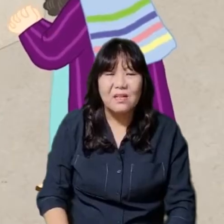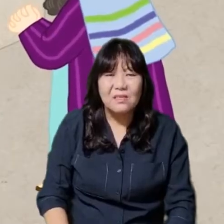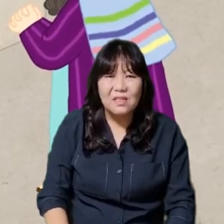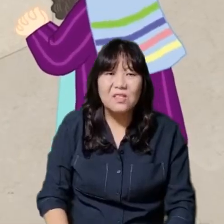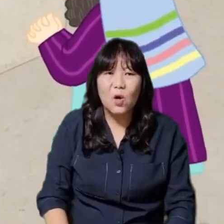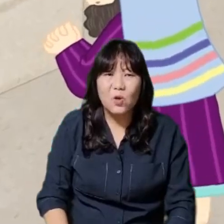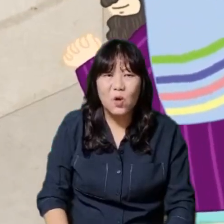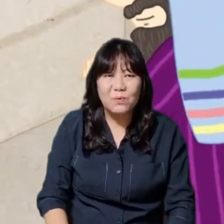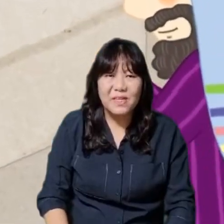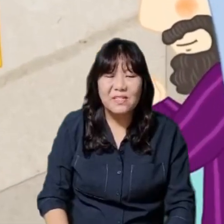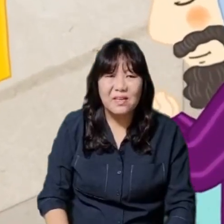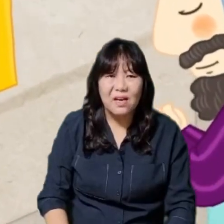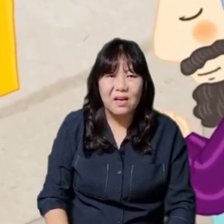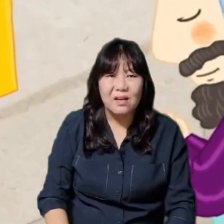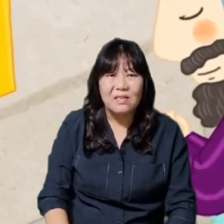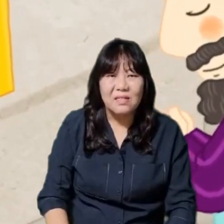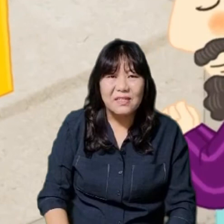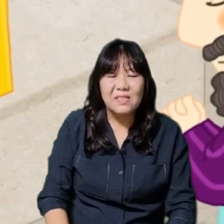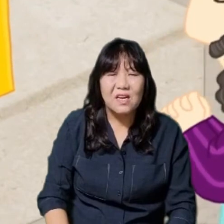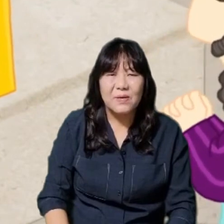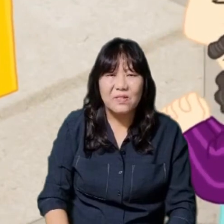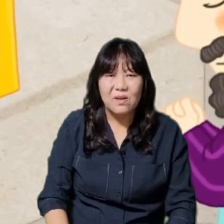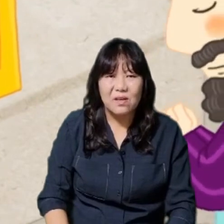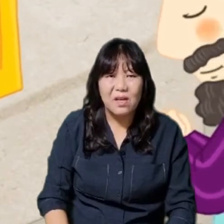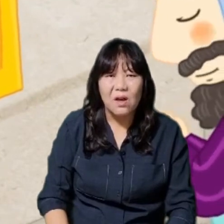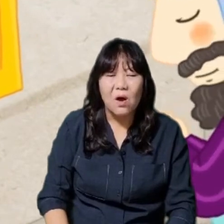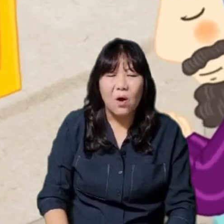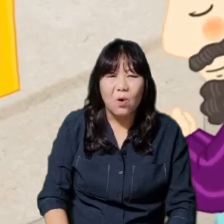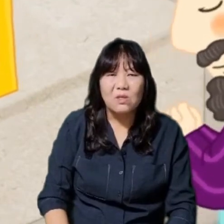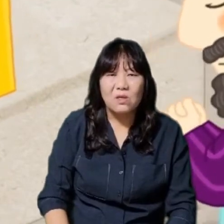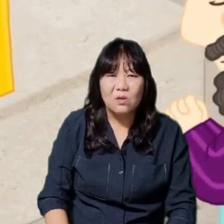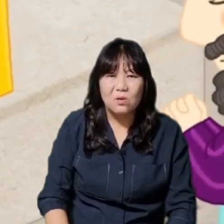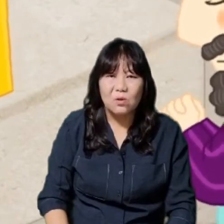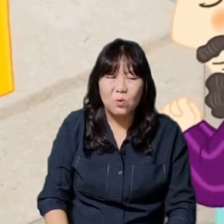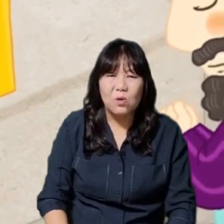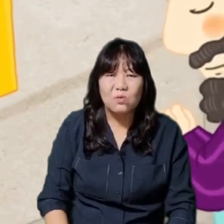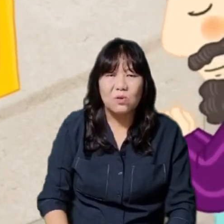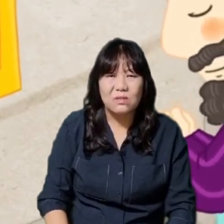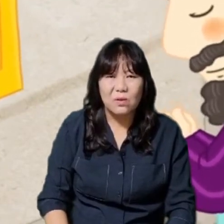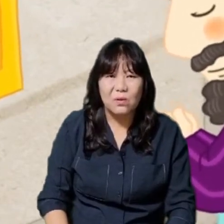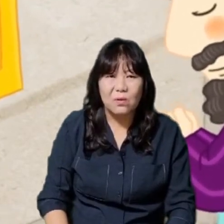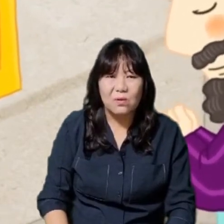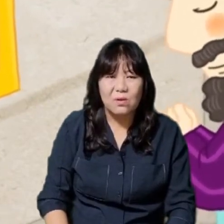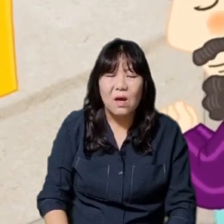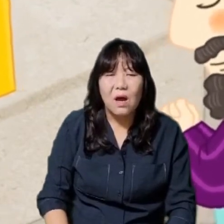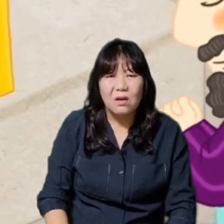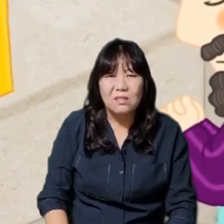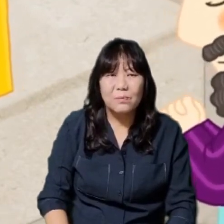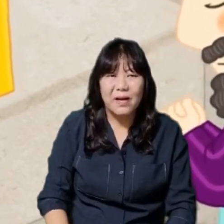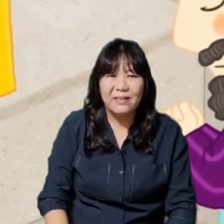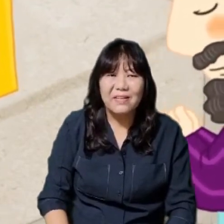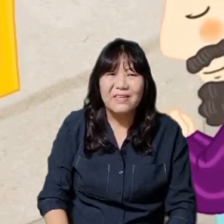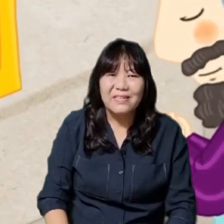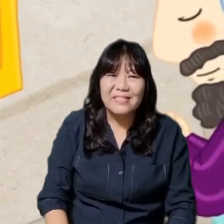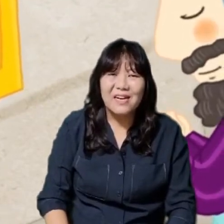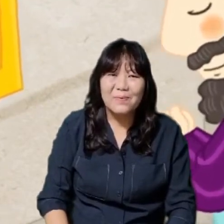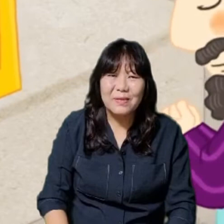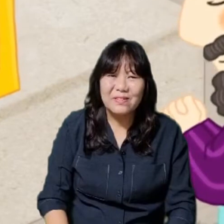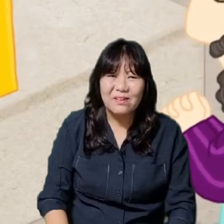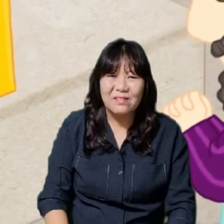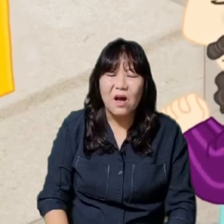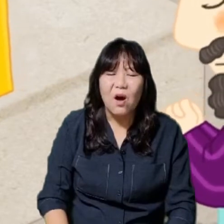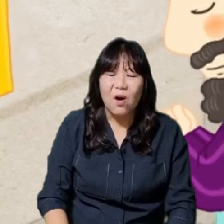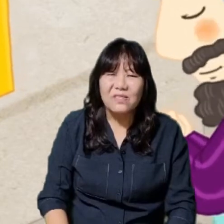블레셋은 큰 어려움이 생기자 이스라엘 백성에게 언약궤를 돌려주었어요. 하지만